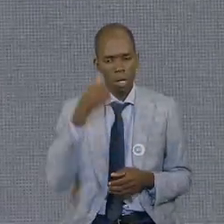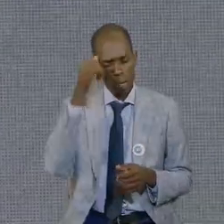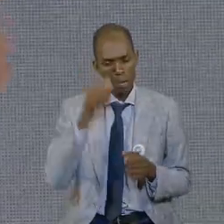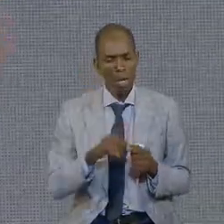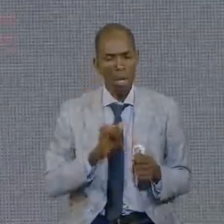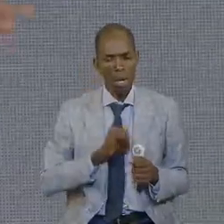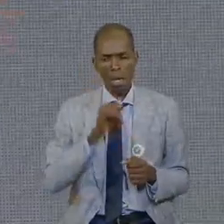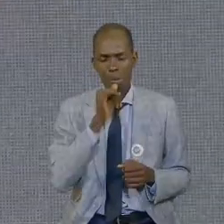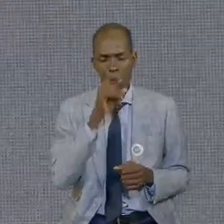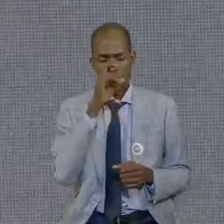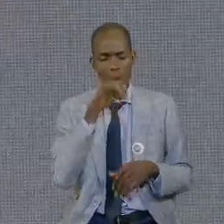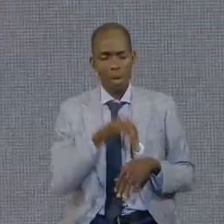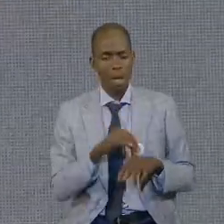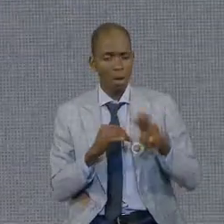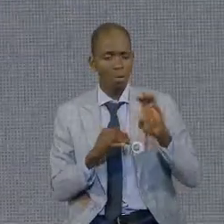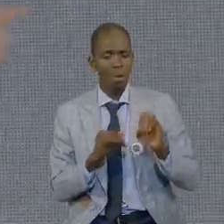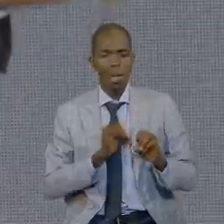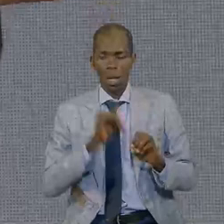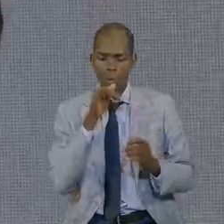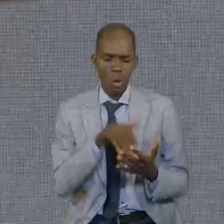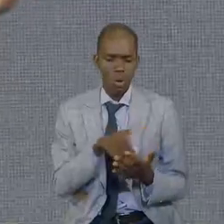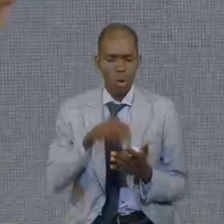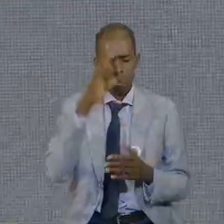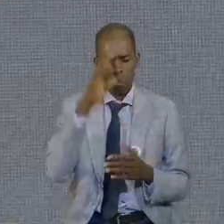40, and a powerless man at 40, and